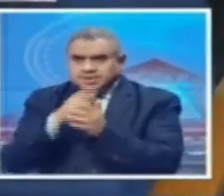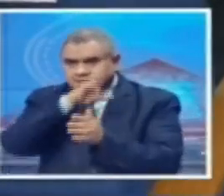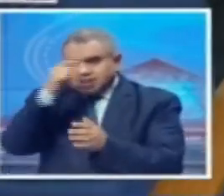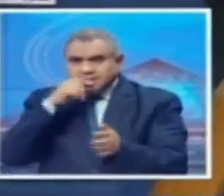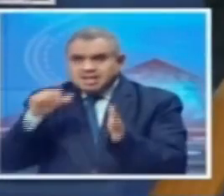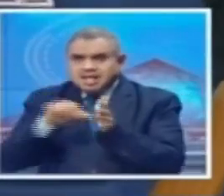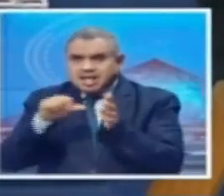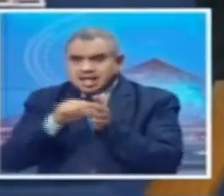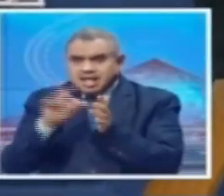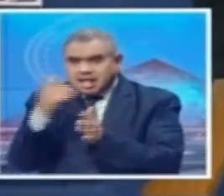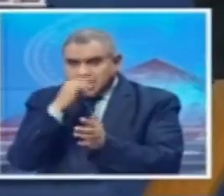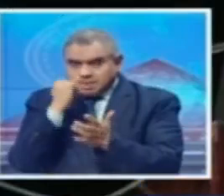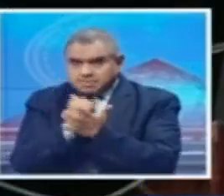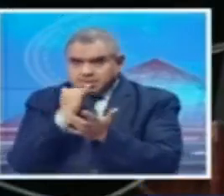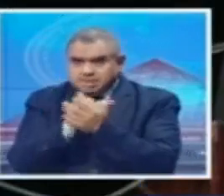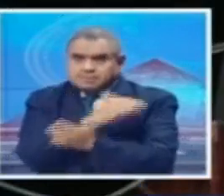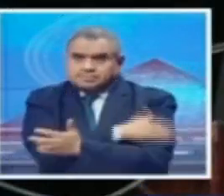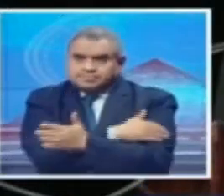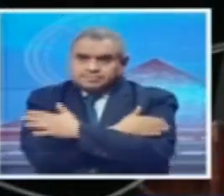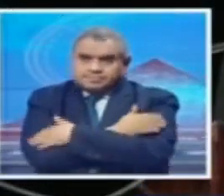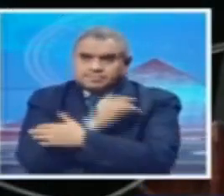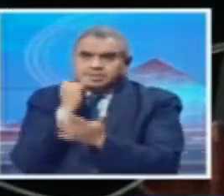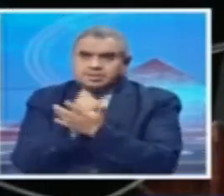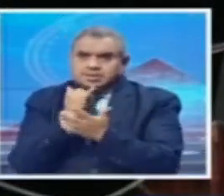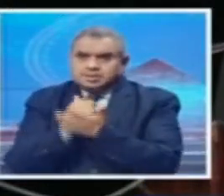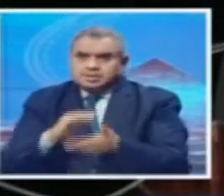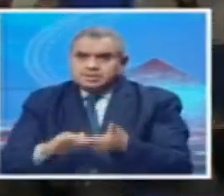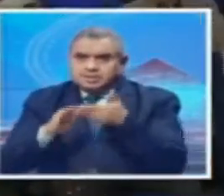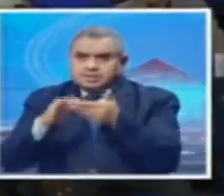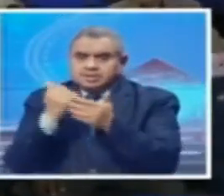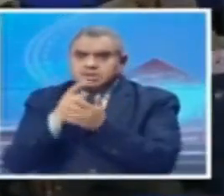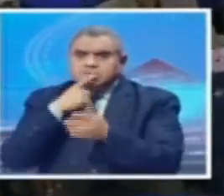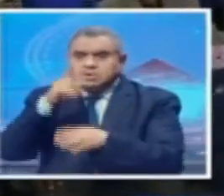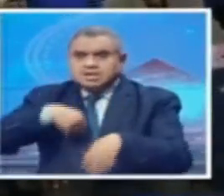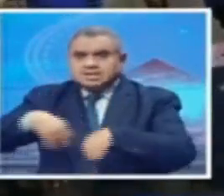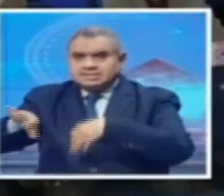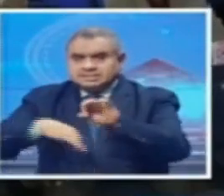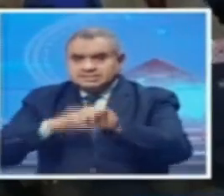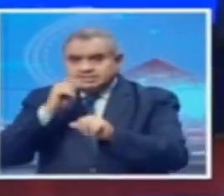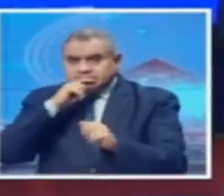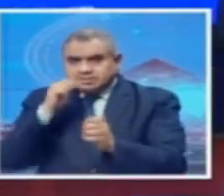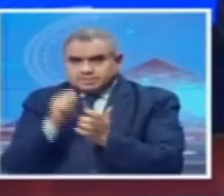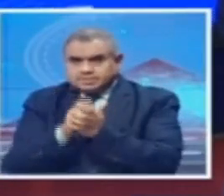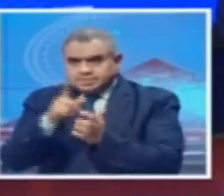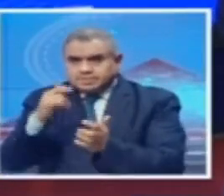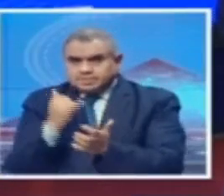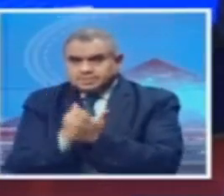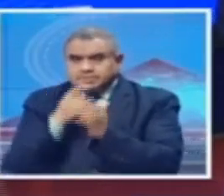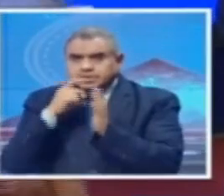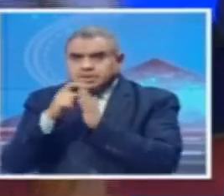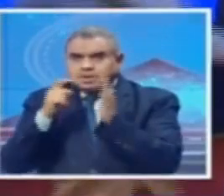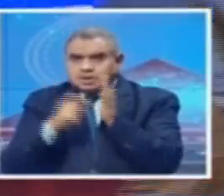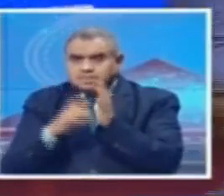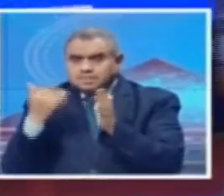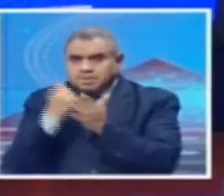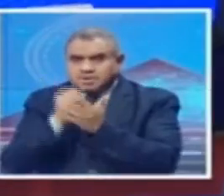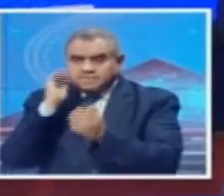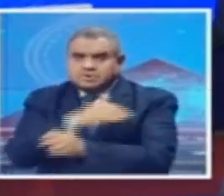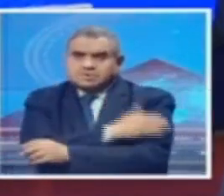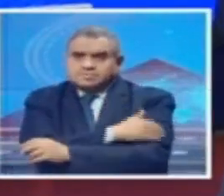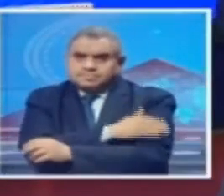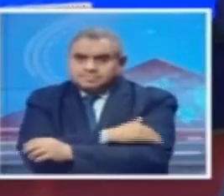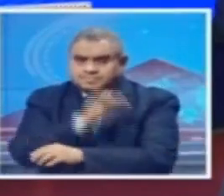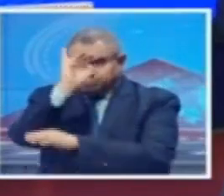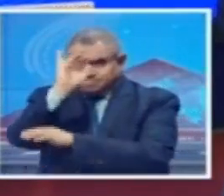وتلبية احتياجاتها في ضوء تكليفات الدولة والقيادة السياسية، بالإضافة لتقديم بعض الدعم